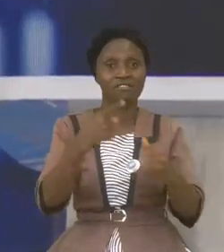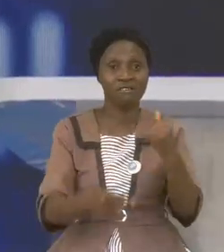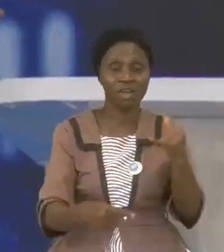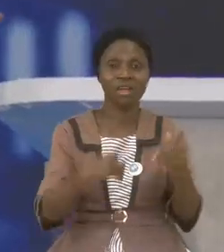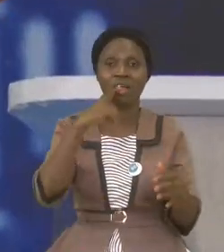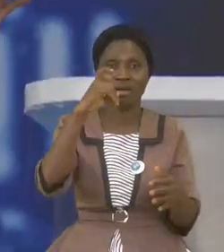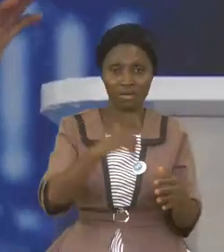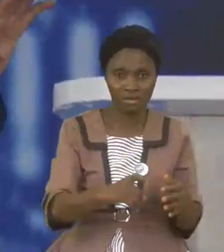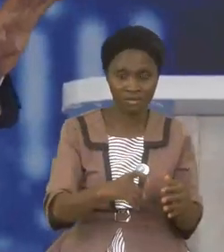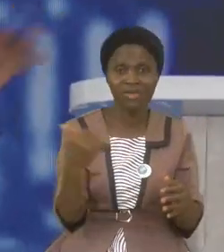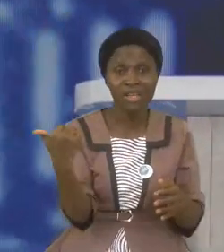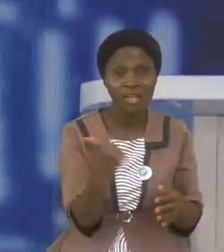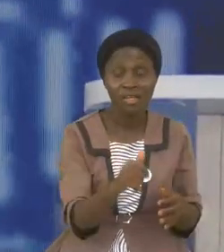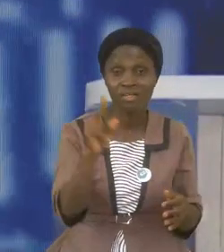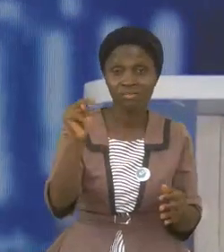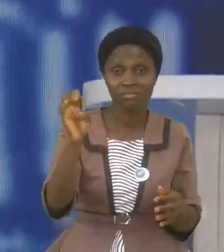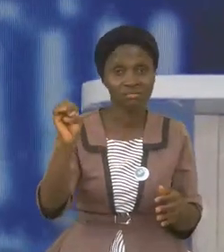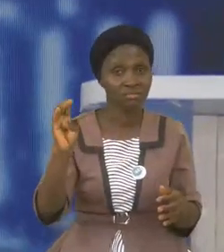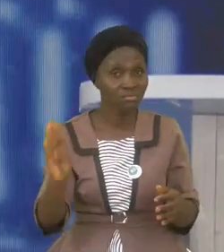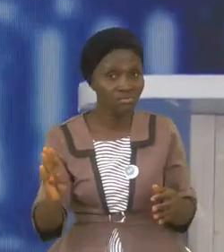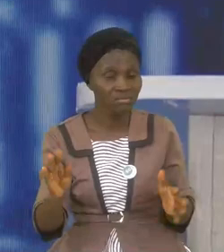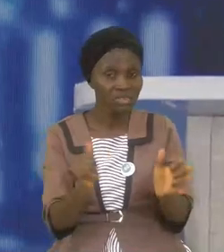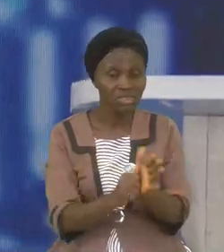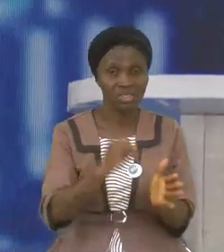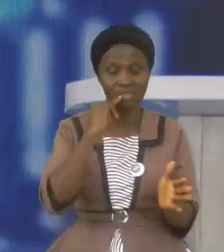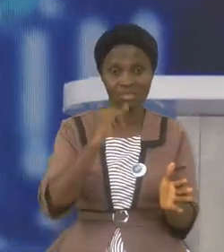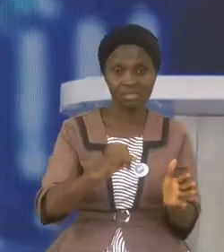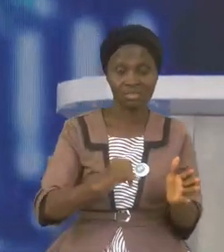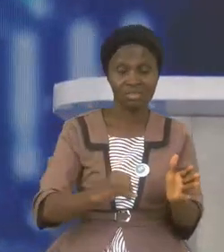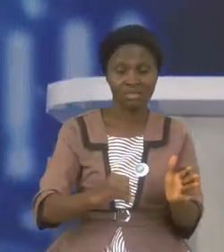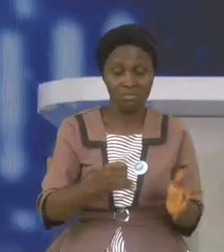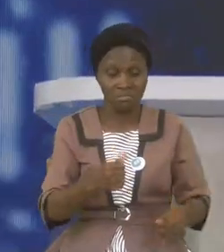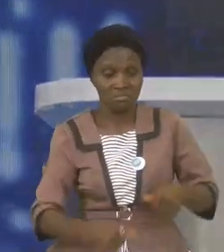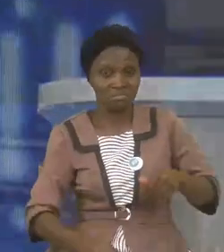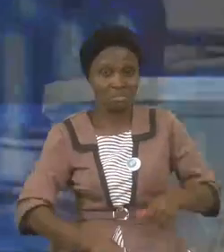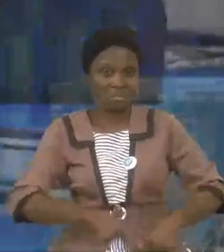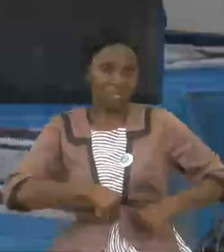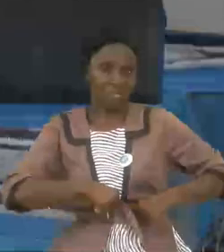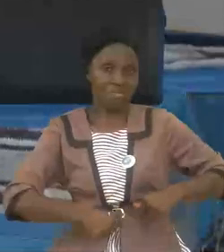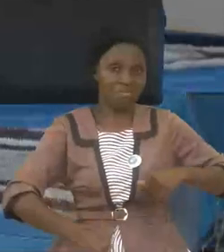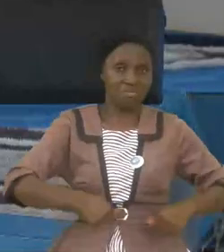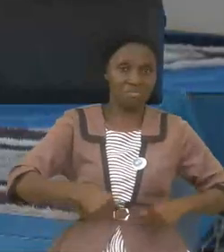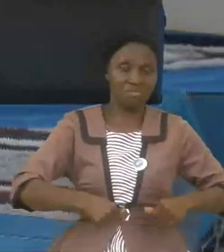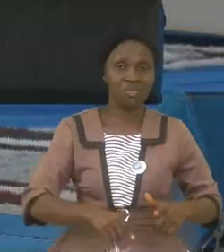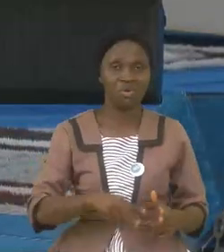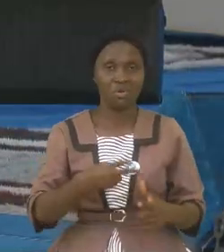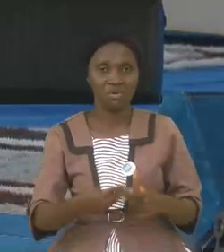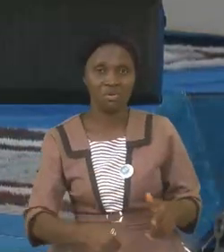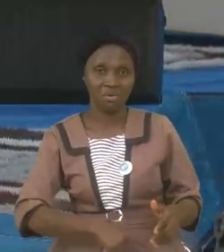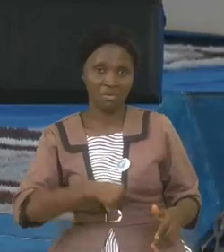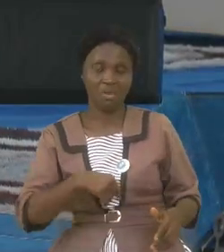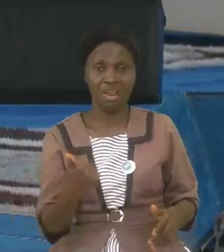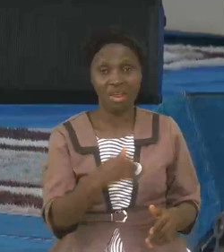confessera ou avait confessé que le Dieu du ciel a le dernier mot. Y a-t-il de Nebuchadnezzar? Un